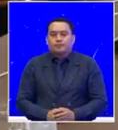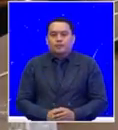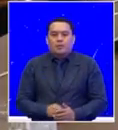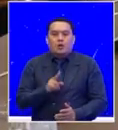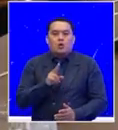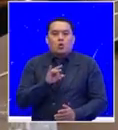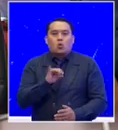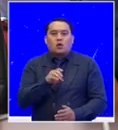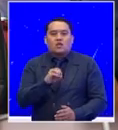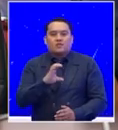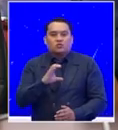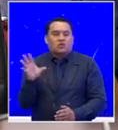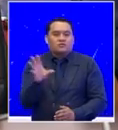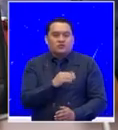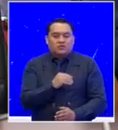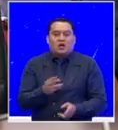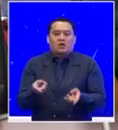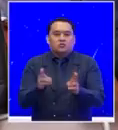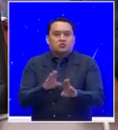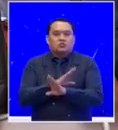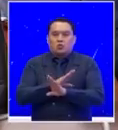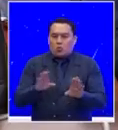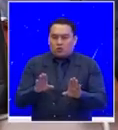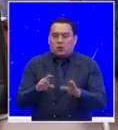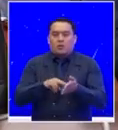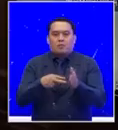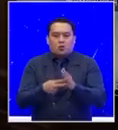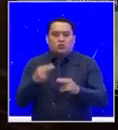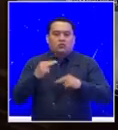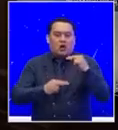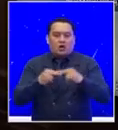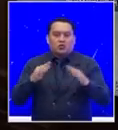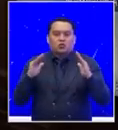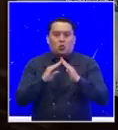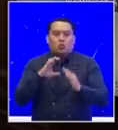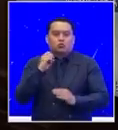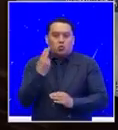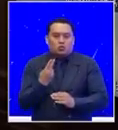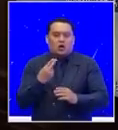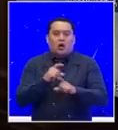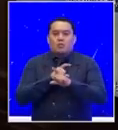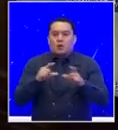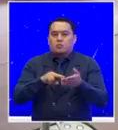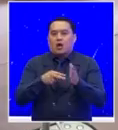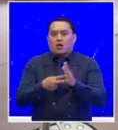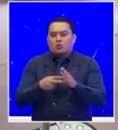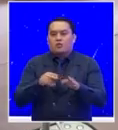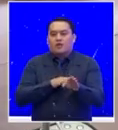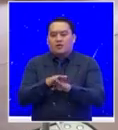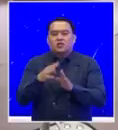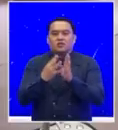не означает, что все остальные дела заброшены в дальний угол. По плану идет строительство жилья и социальных объектов. Планируется